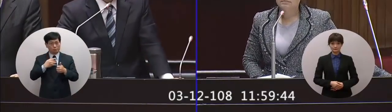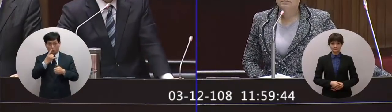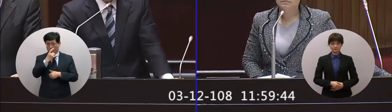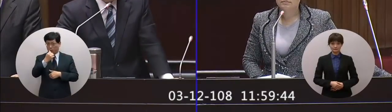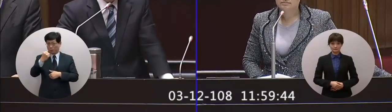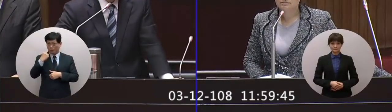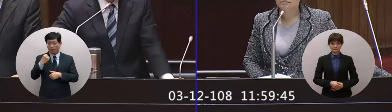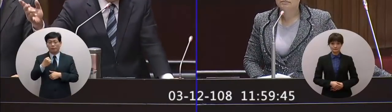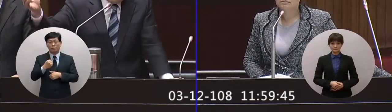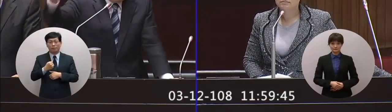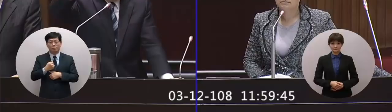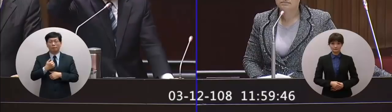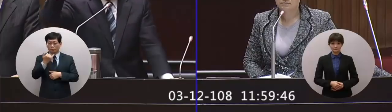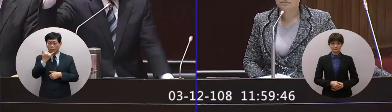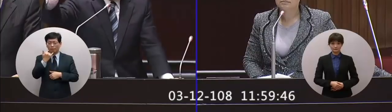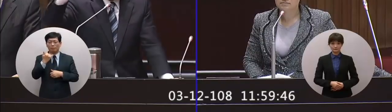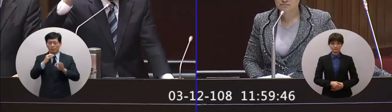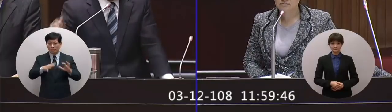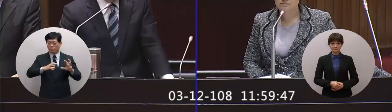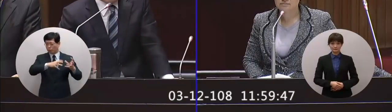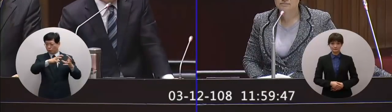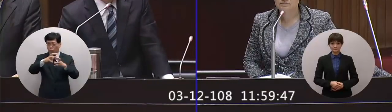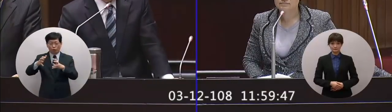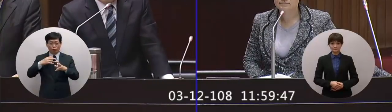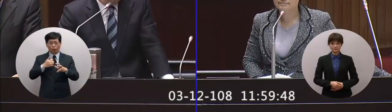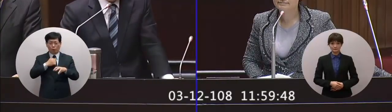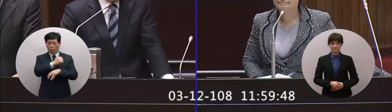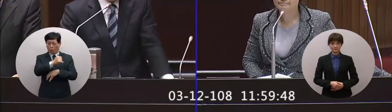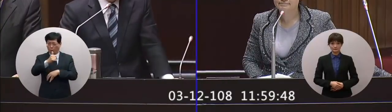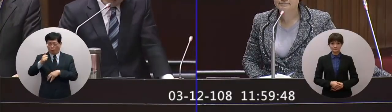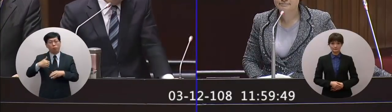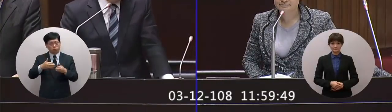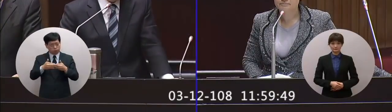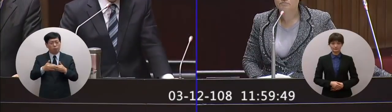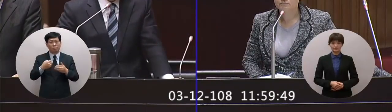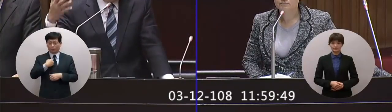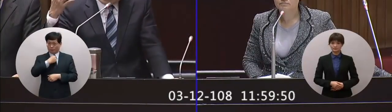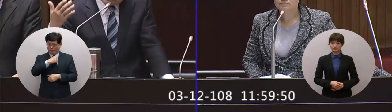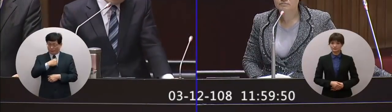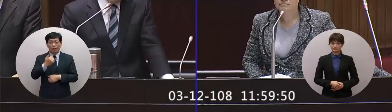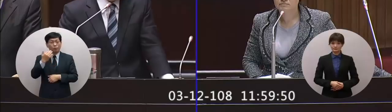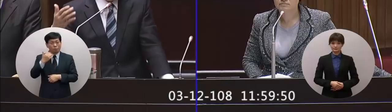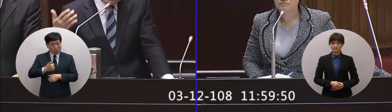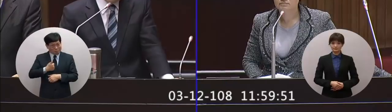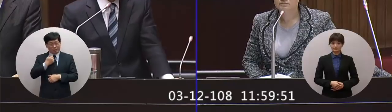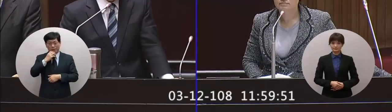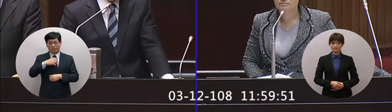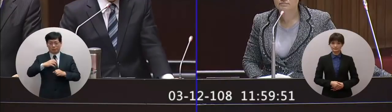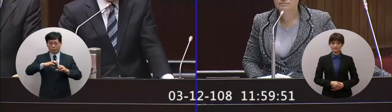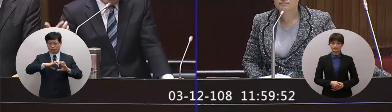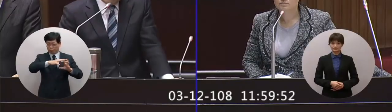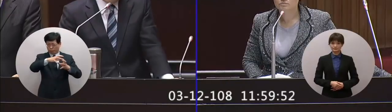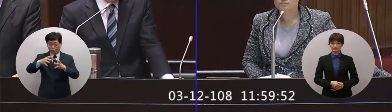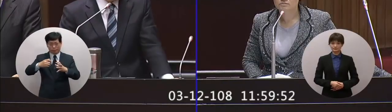强，其实可以在现在的世界走动也必要。台湾要在世界有一席之